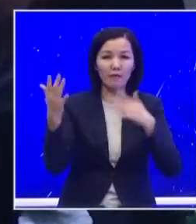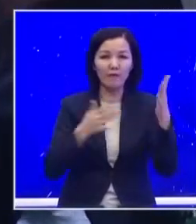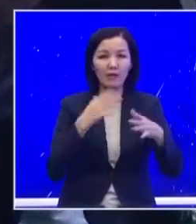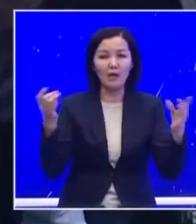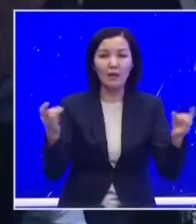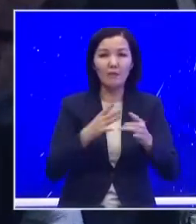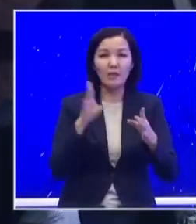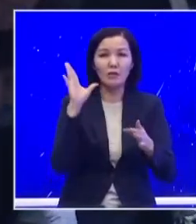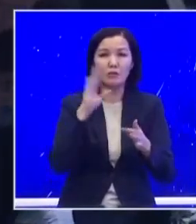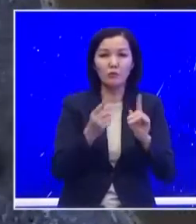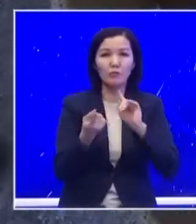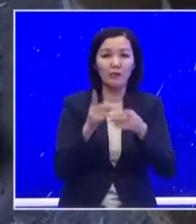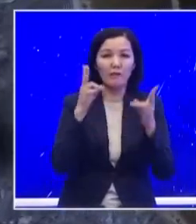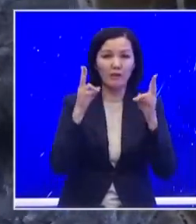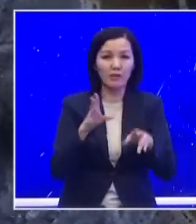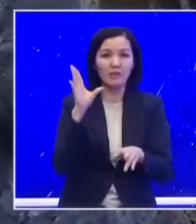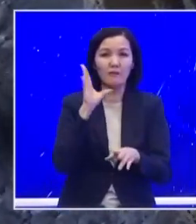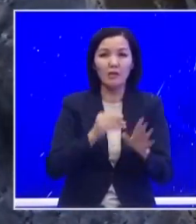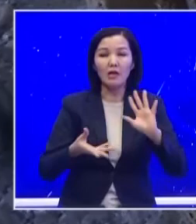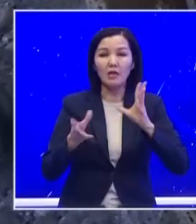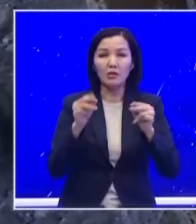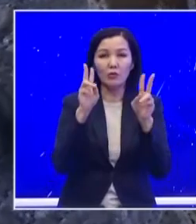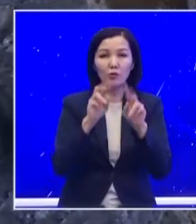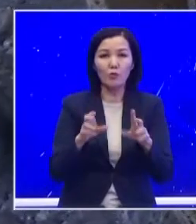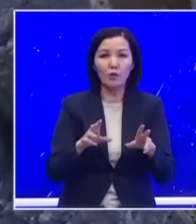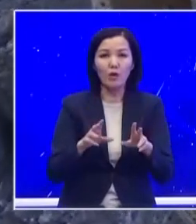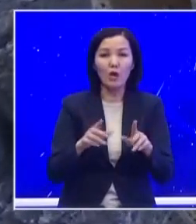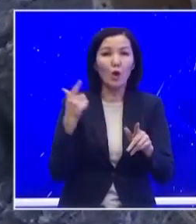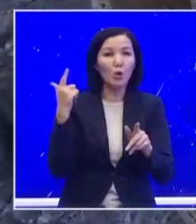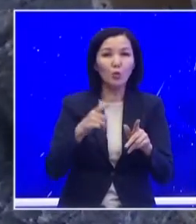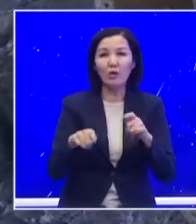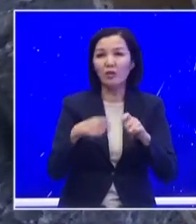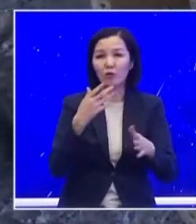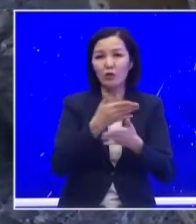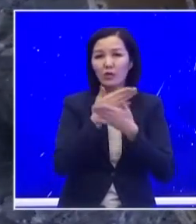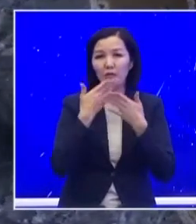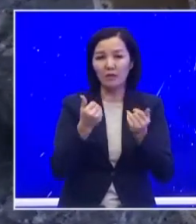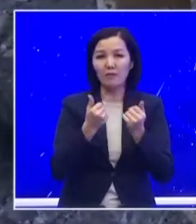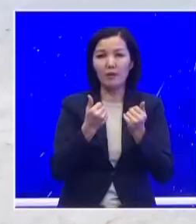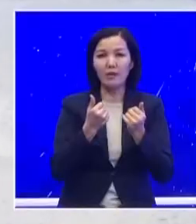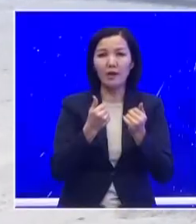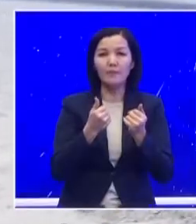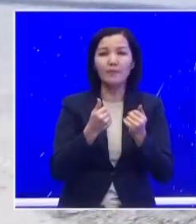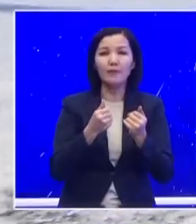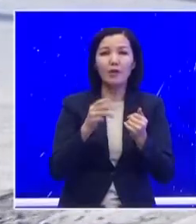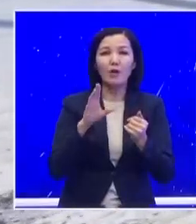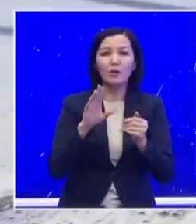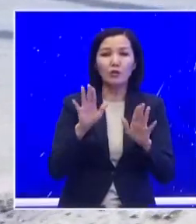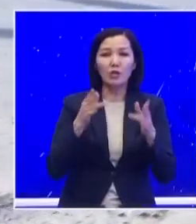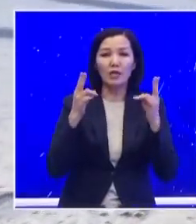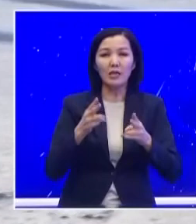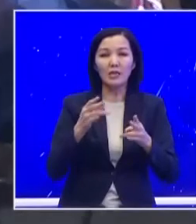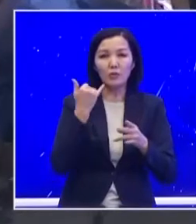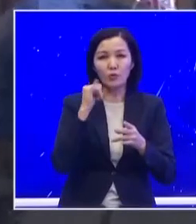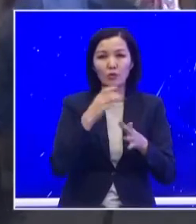может превратиться в трагедию. По результатам рейда грубых нарушений не выявлено. Тем не менее, сотрудники ОЧС Уйгурского района